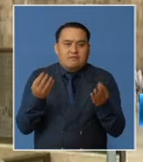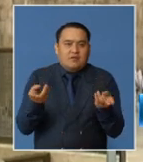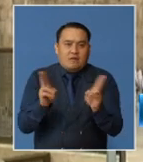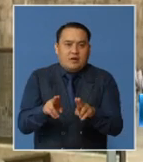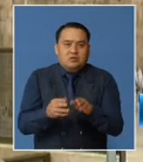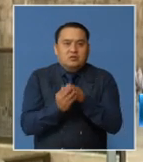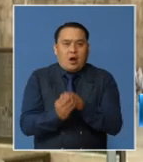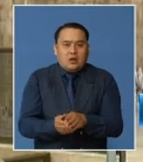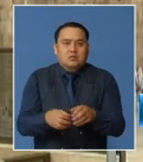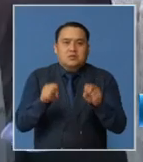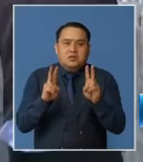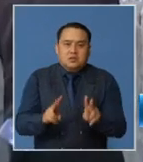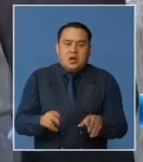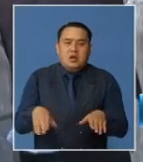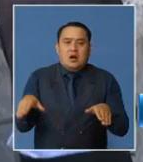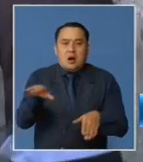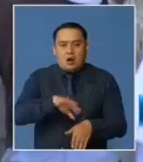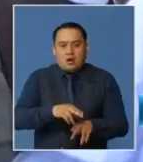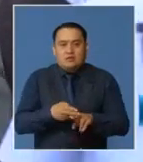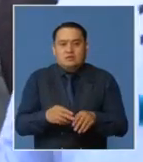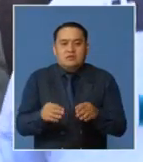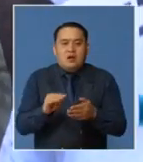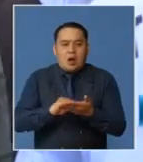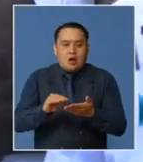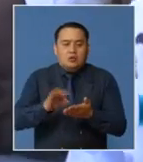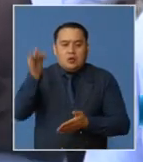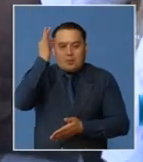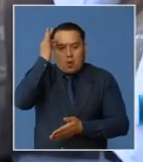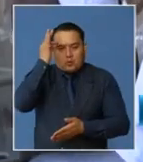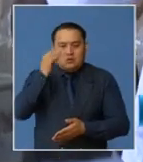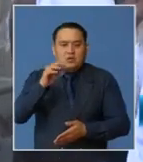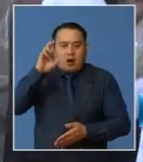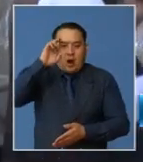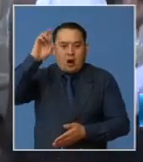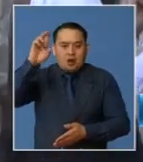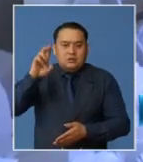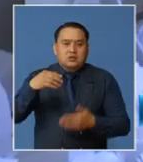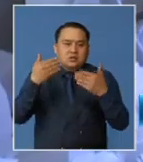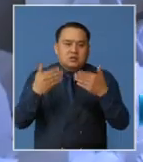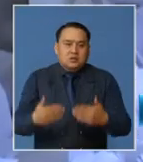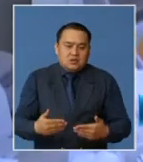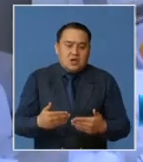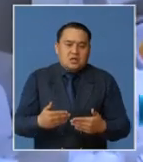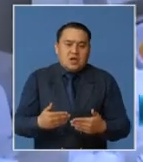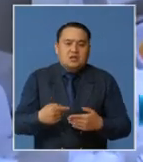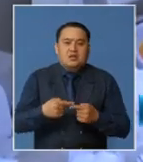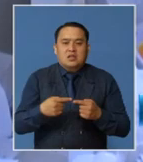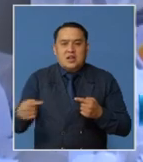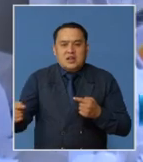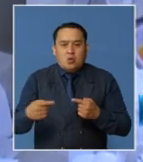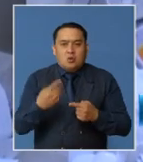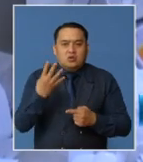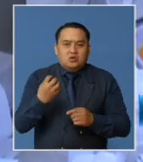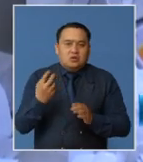а захораниваются на Масленичной горе, как и все тексты, где упоминается Всевышний. Стена плача или западная стена длиной